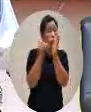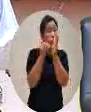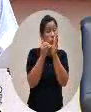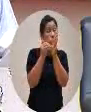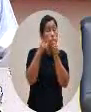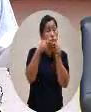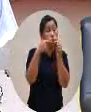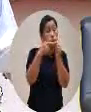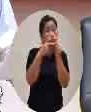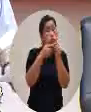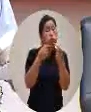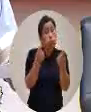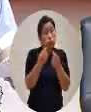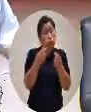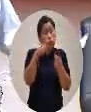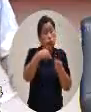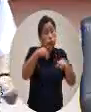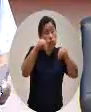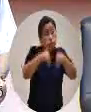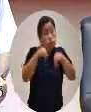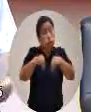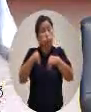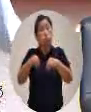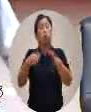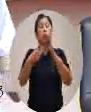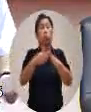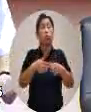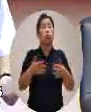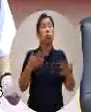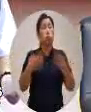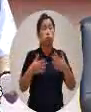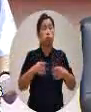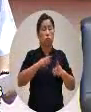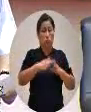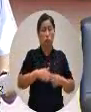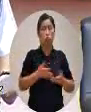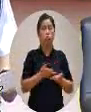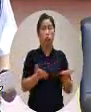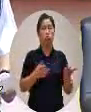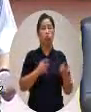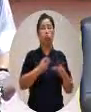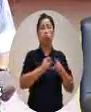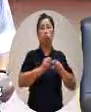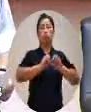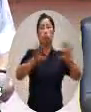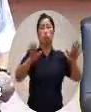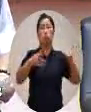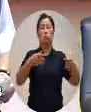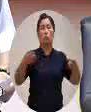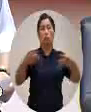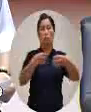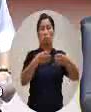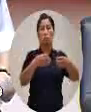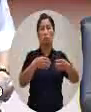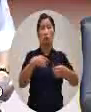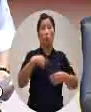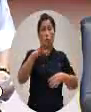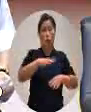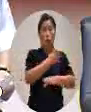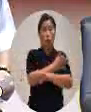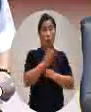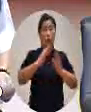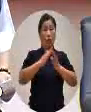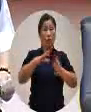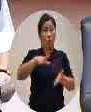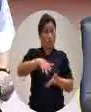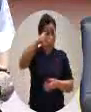類似有一些像這個客戶的你們知道攤開來這是縣市合併第一次我提出來的